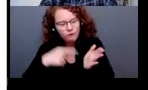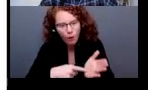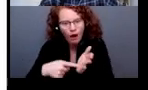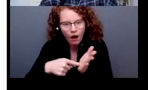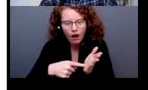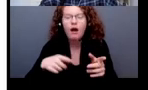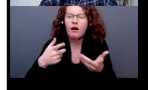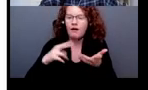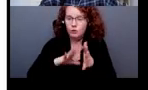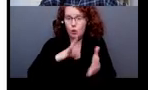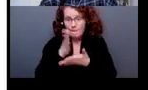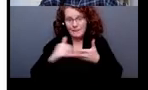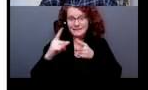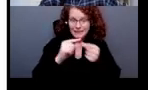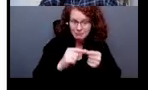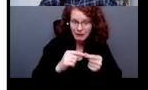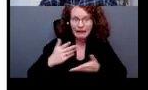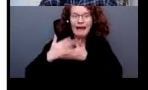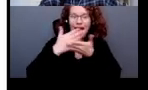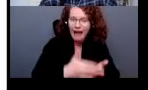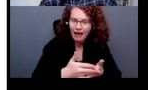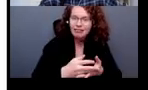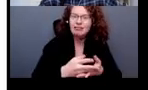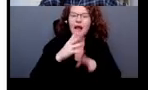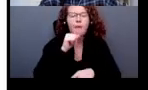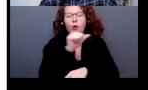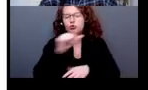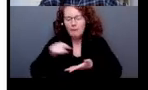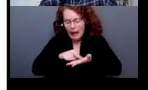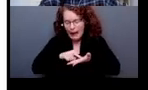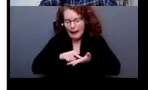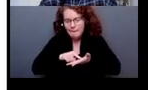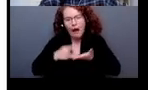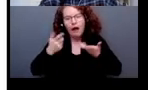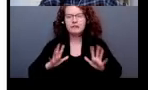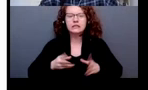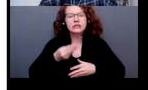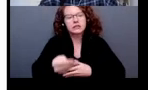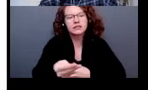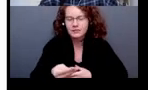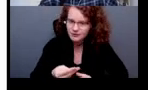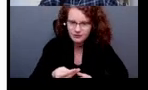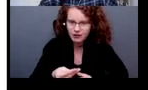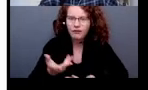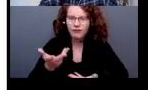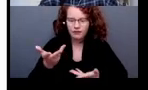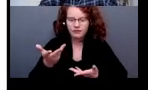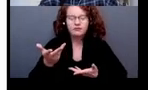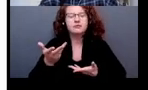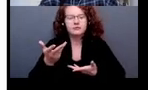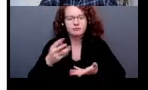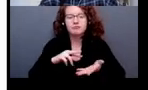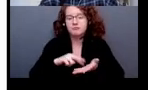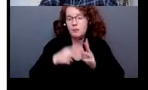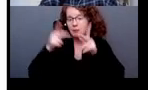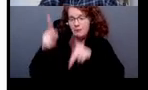au niveau d'aide qui peuvent aller sur une dimension sociale, hein, sur la droite, avec par exemple des personnes qui viennent